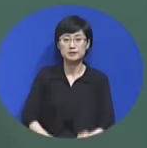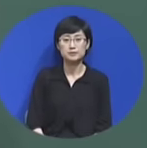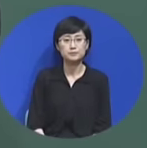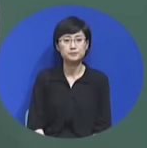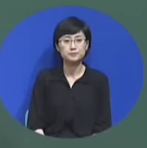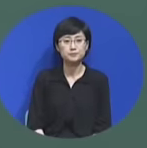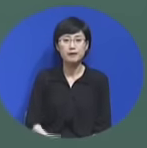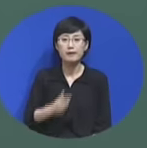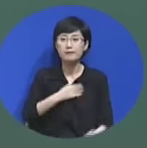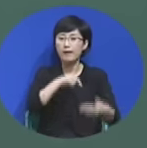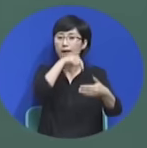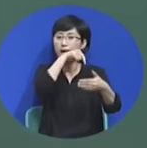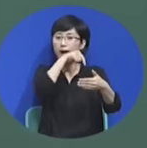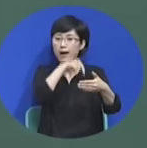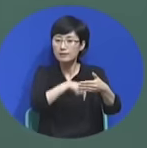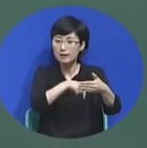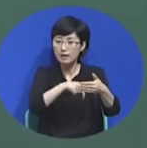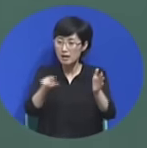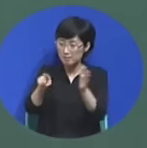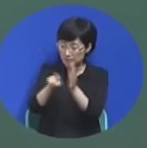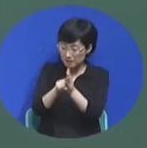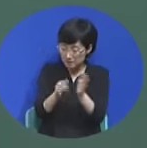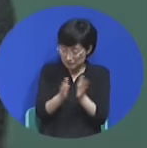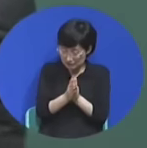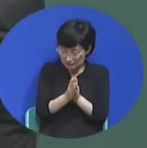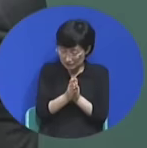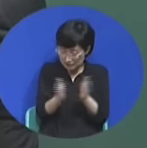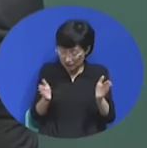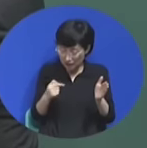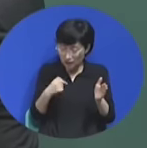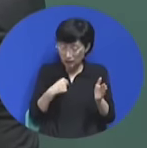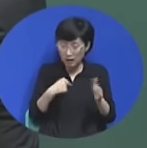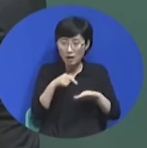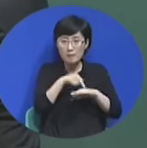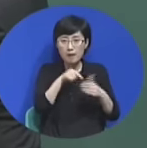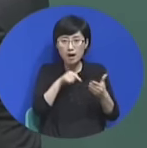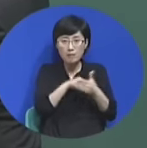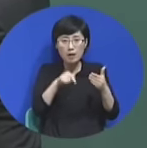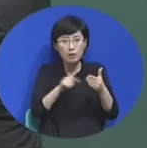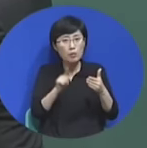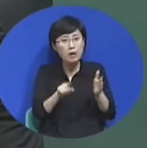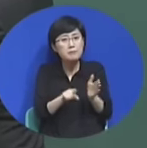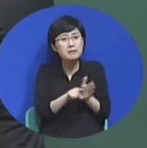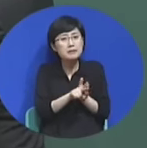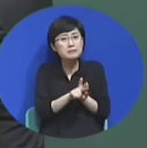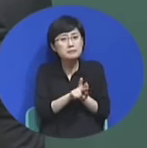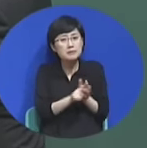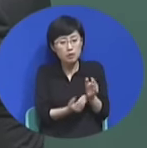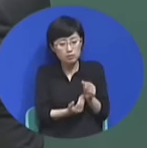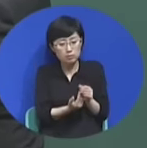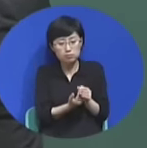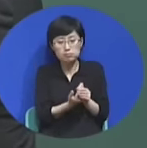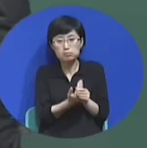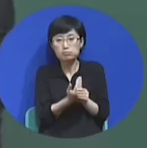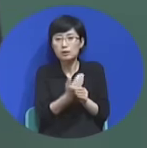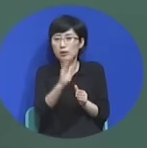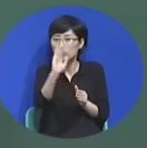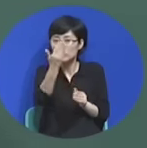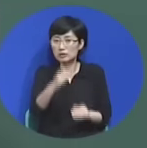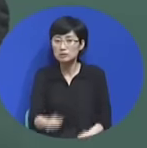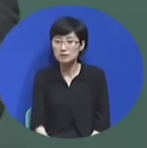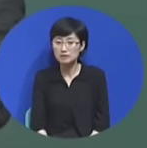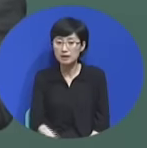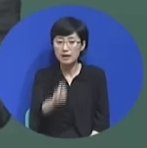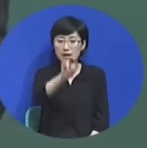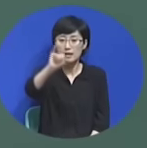是这个事实进入到了我里面。 그래서 내 안에서 발생되는 게 뭡니까? 所以在我里面发生的是什么？ 믿음이에요. 是信心。 여러분 이 믿음이라는